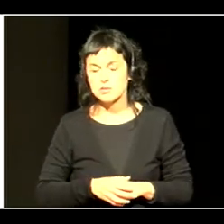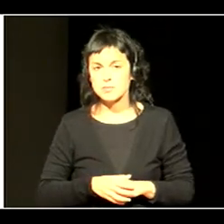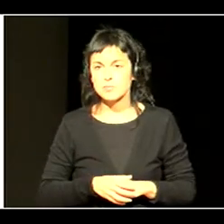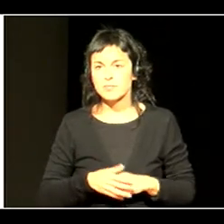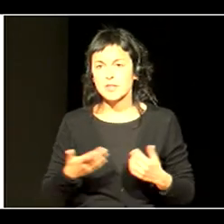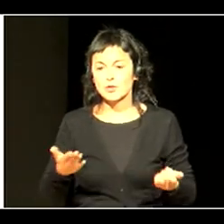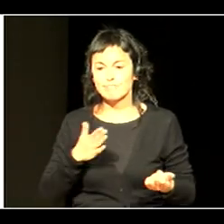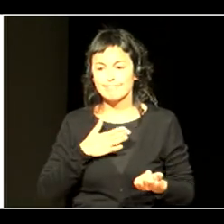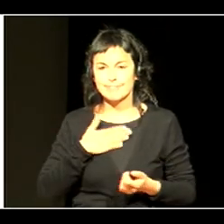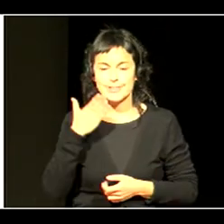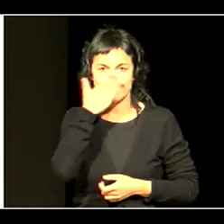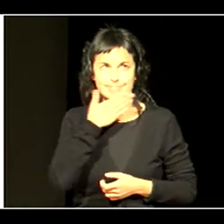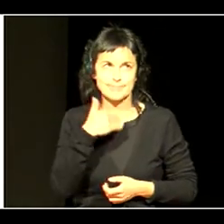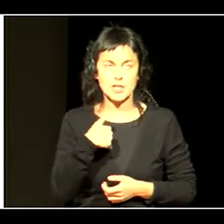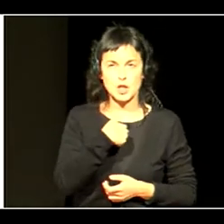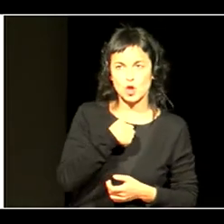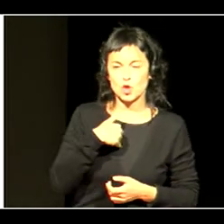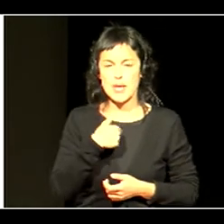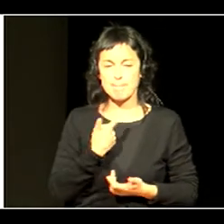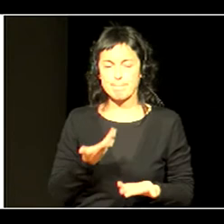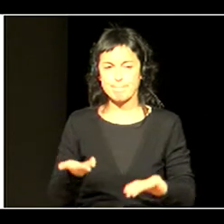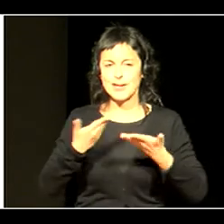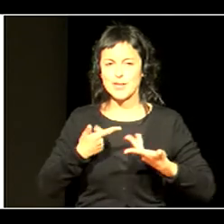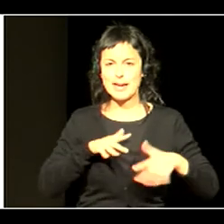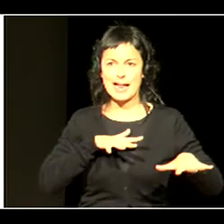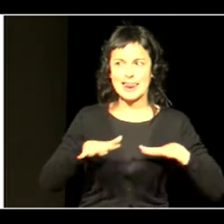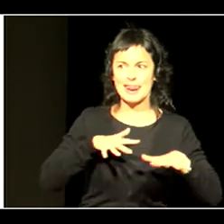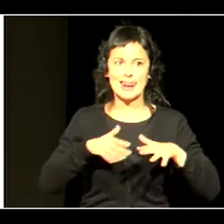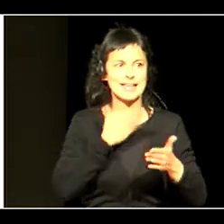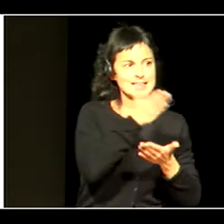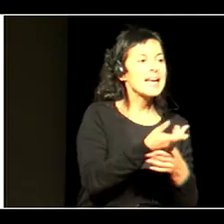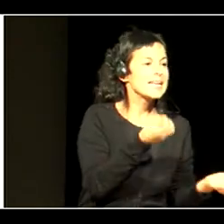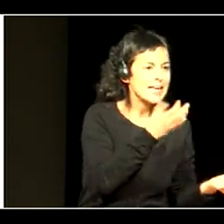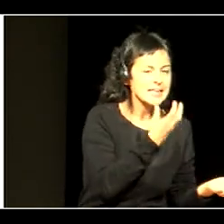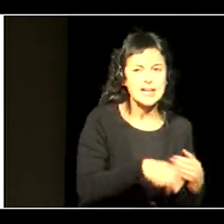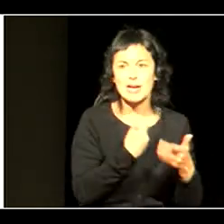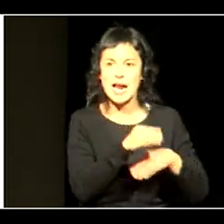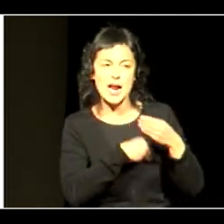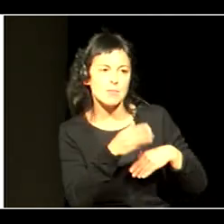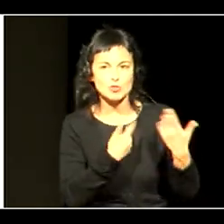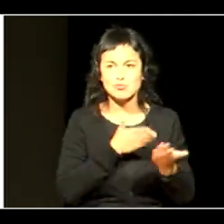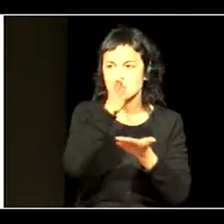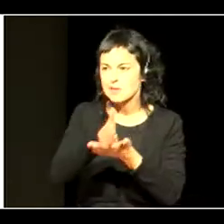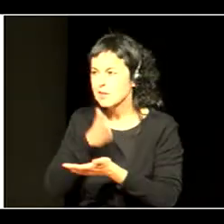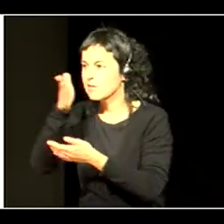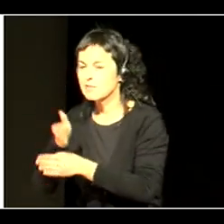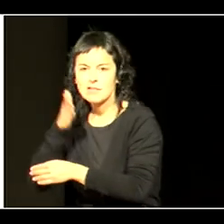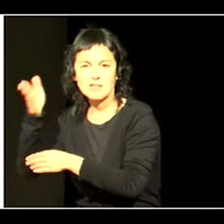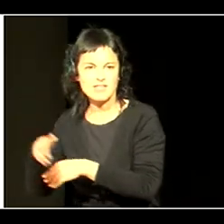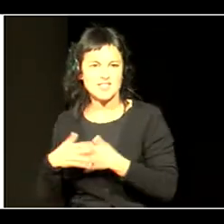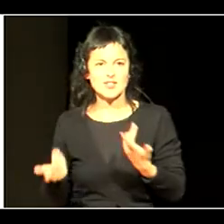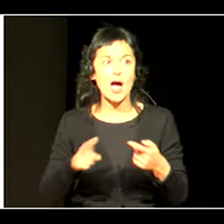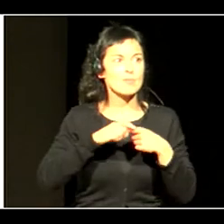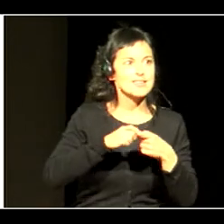eskolan dudan rolak laguntzen di pixka saltsera moduan hiltzeko gelaz gela, ze, zertan gabiltza, ze, hau ingo dugu, beste ingo dugu, nola zabiltza, ekarri nire